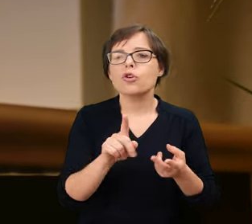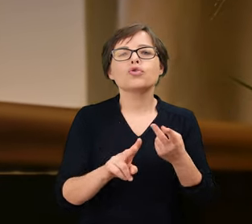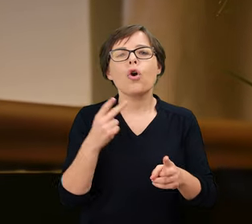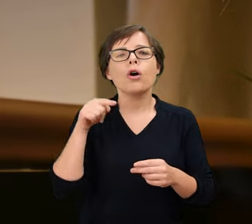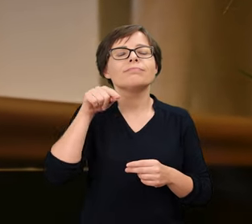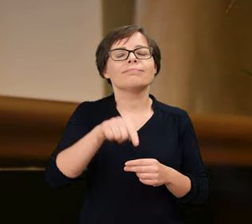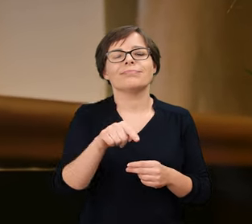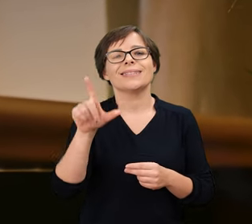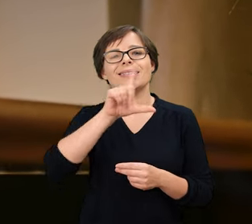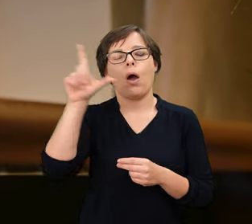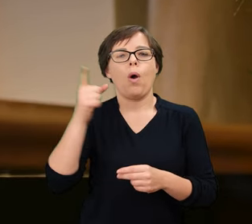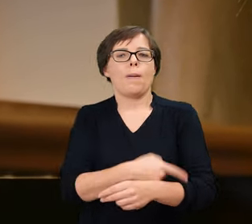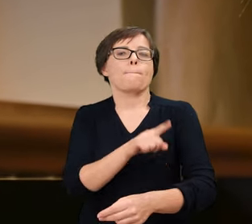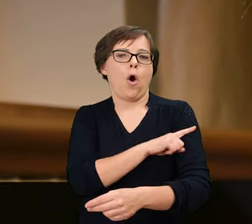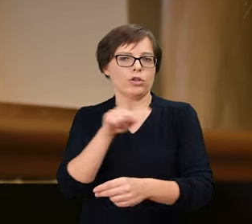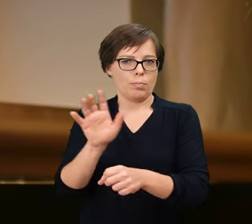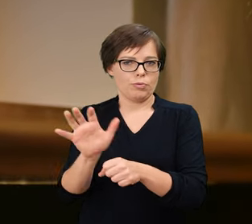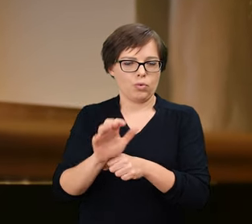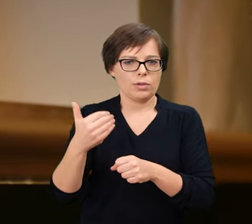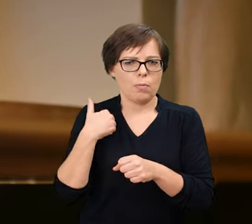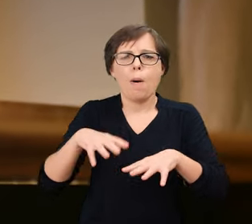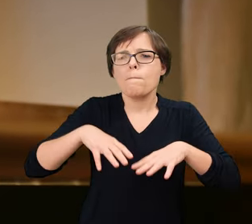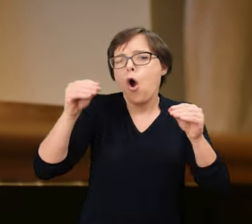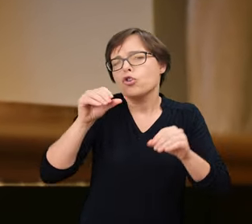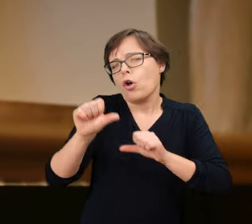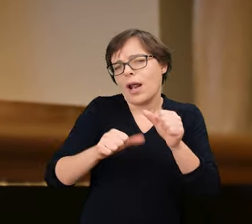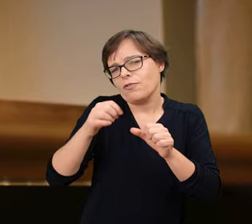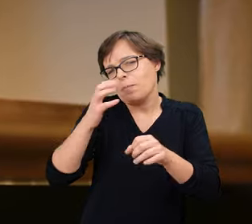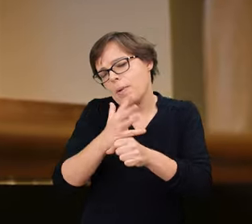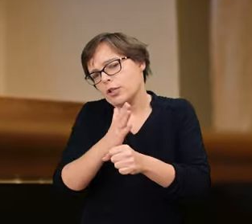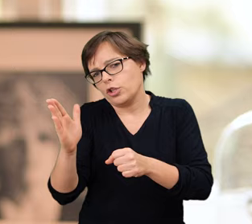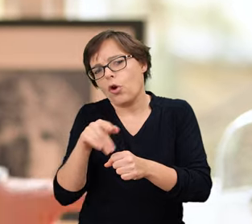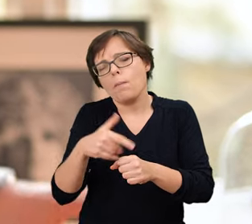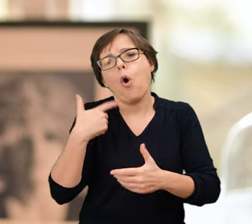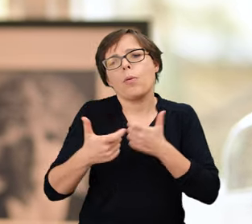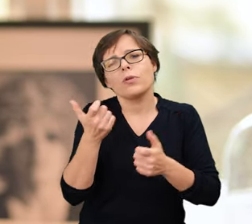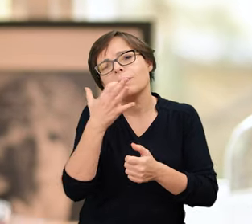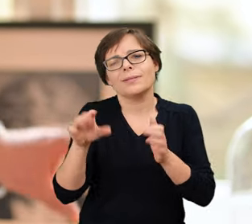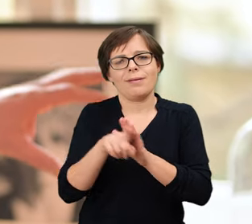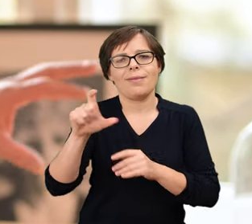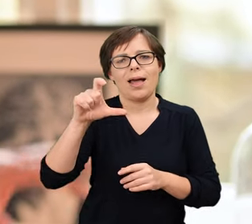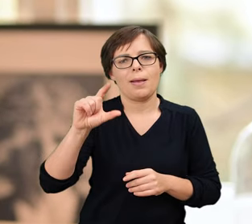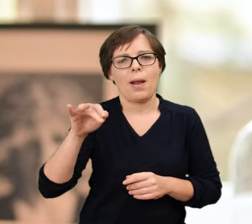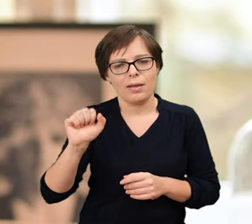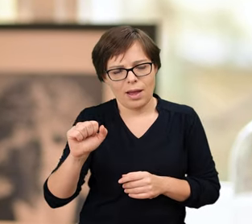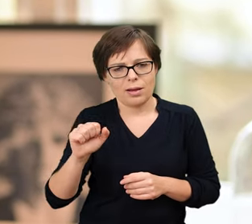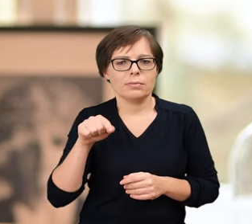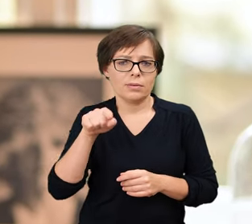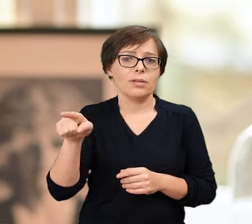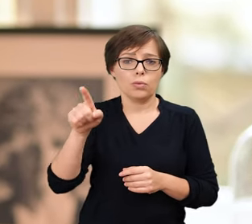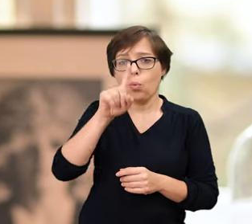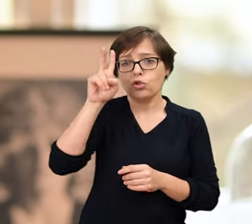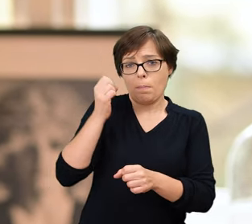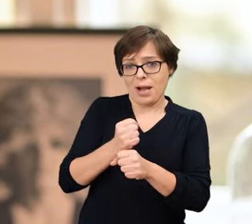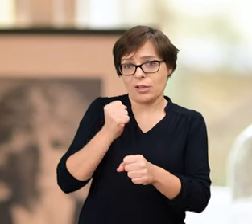z początku lat 50. Był robiony dla Cepeli i służył pracownicom i pracownikom